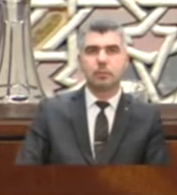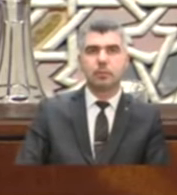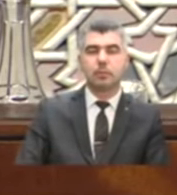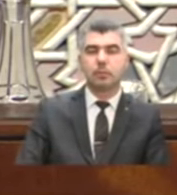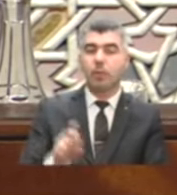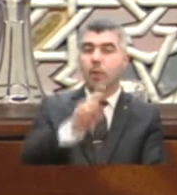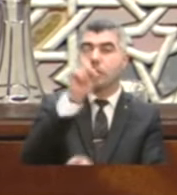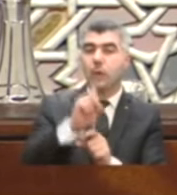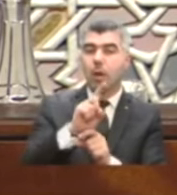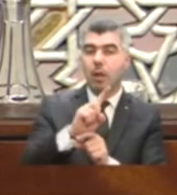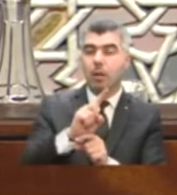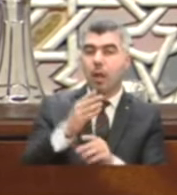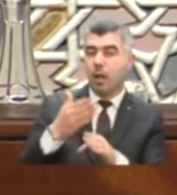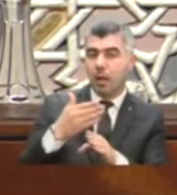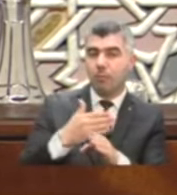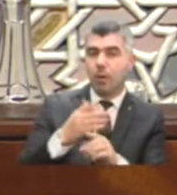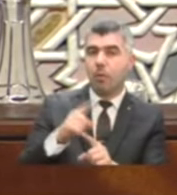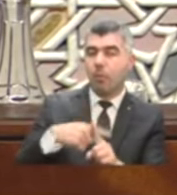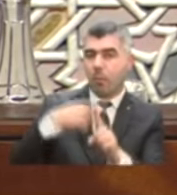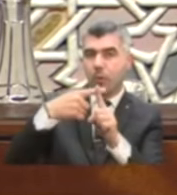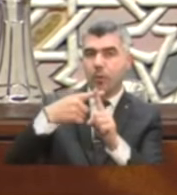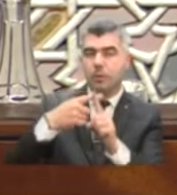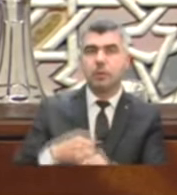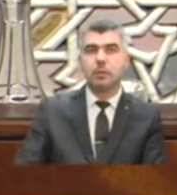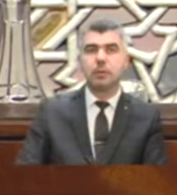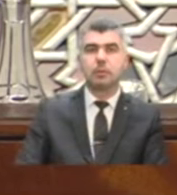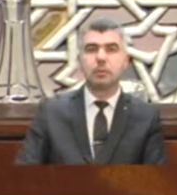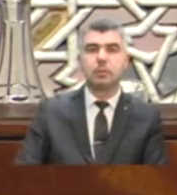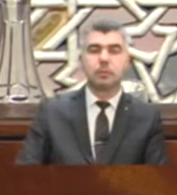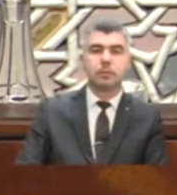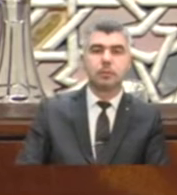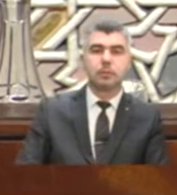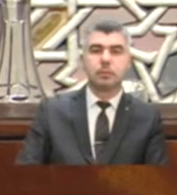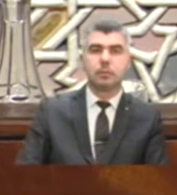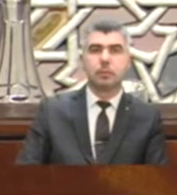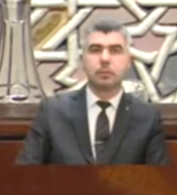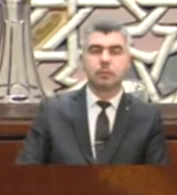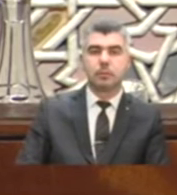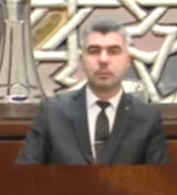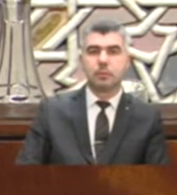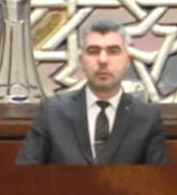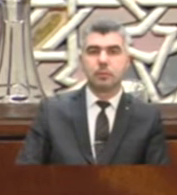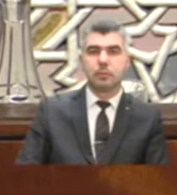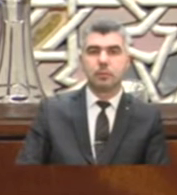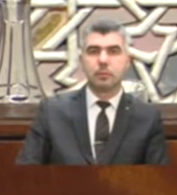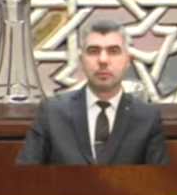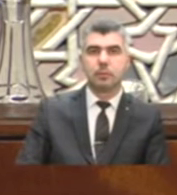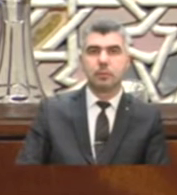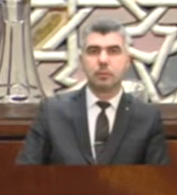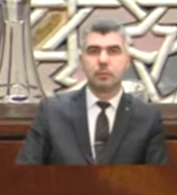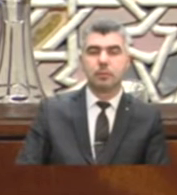هل هناك، قبل ما ترد سيد الوزير، هل هناك تعقيبات إضافية في الموضوع؟